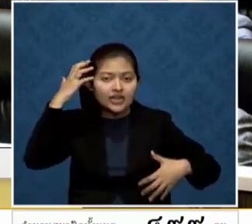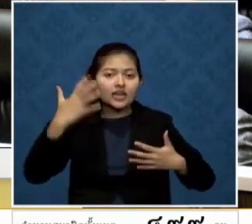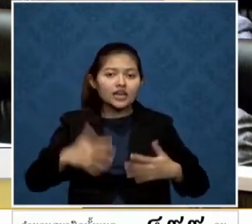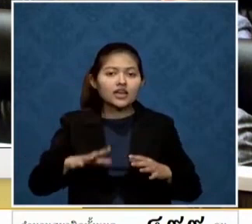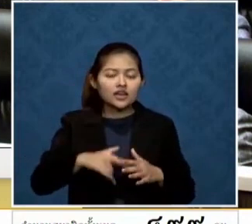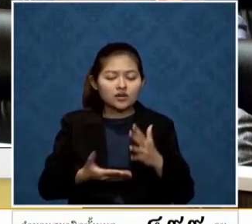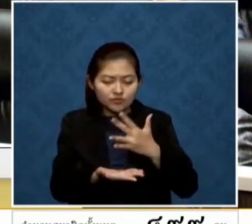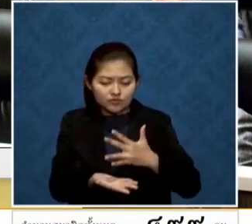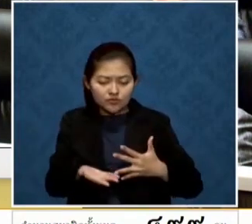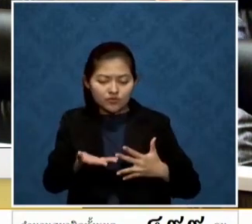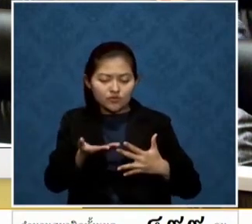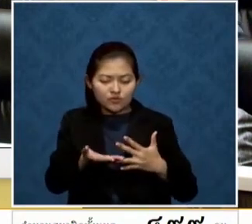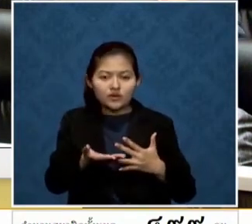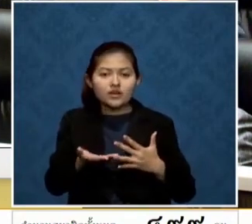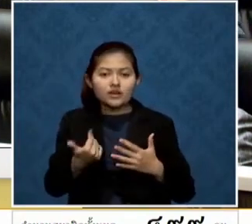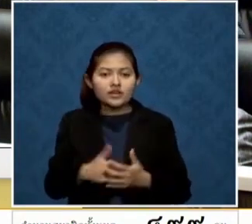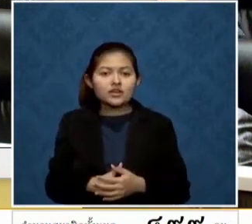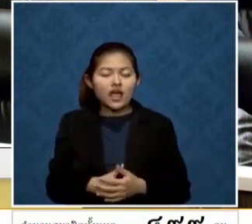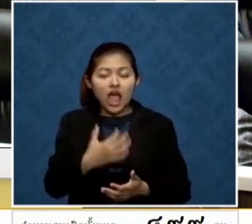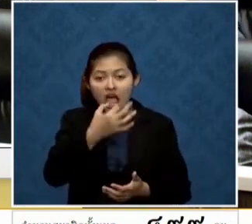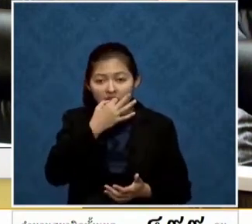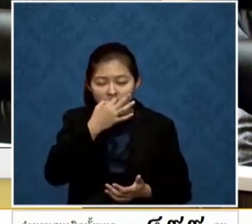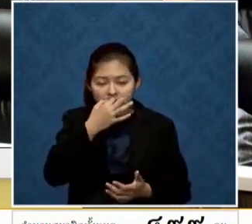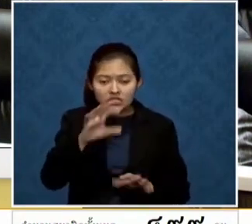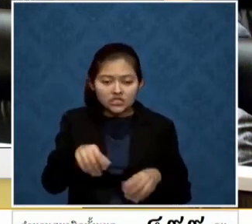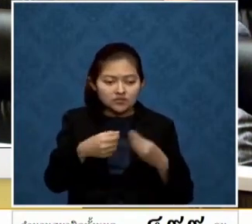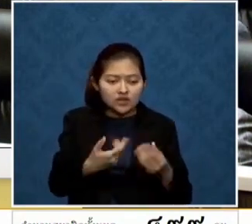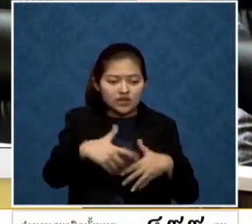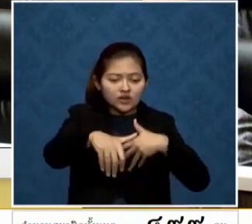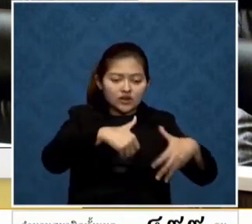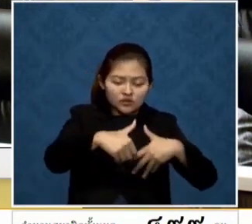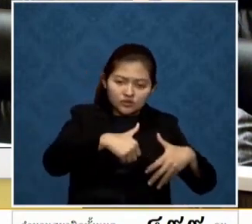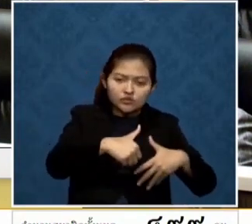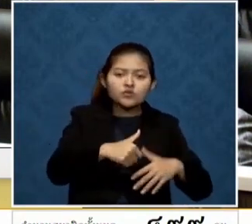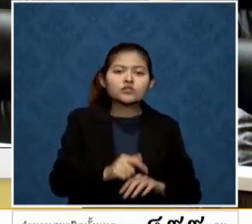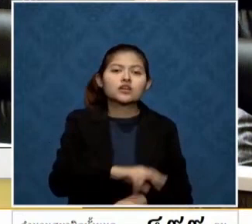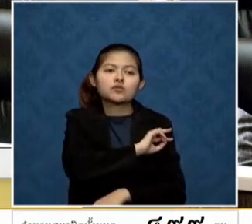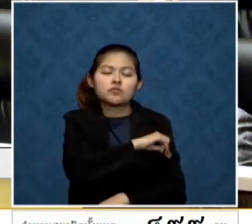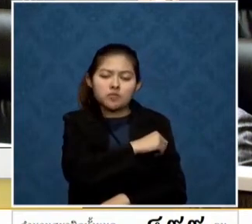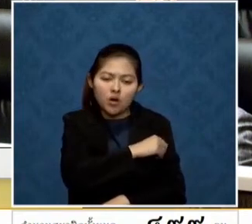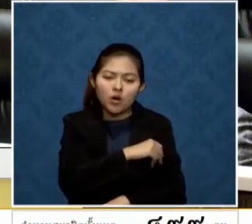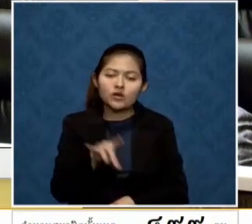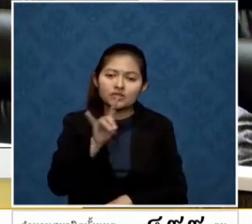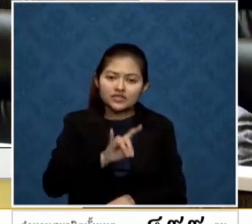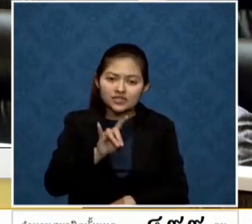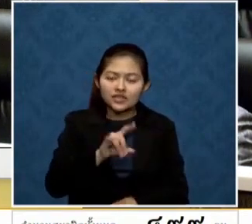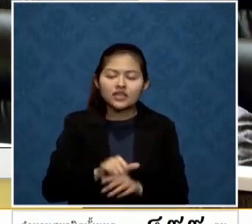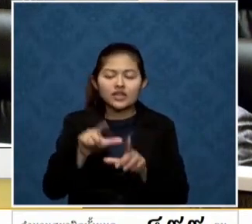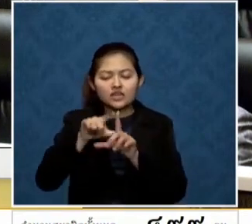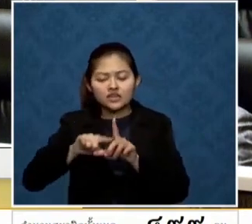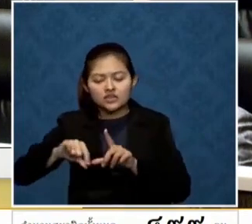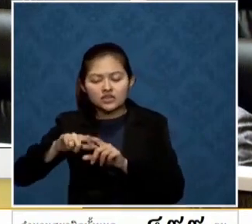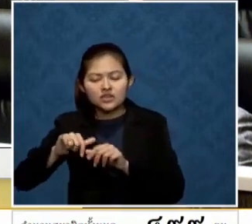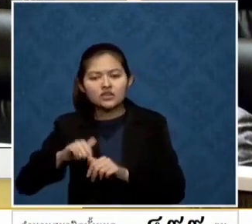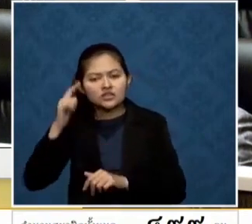การยกระดับนะครับและเป็นการสร้างอาชีพให้กับพื้นที่ในแต่ละท้องถิ่นด้วยนั่นคือสัตวแพทย์ครับทางก้าวไกลเองเนี่ย